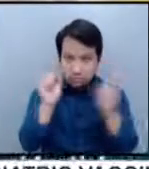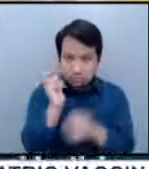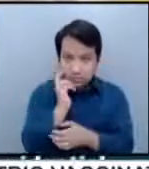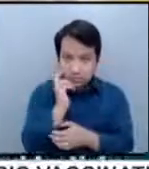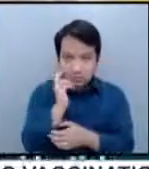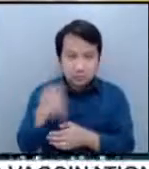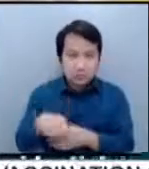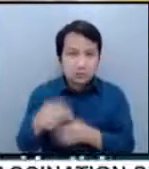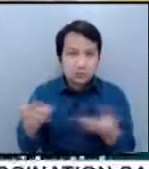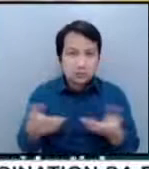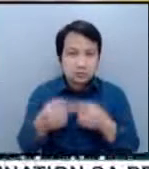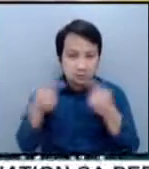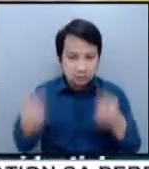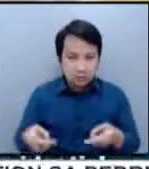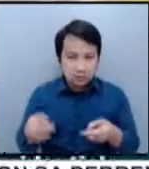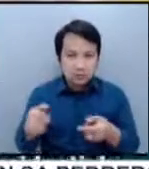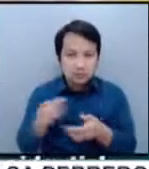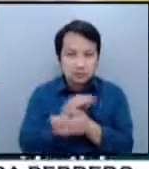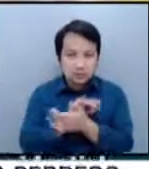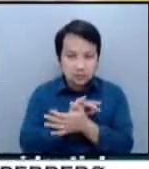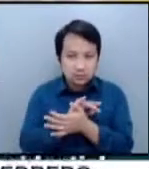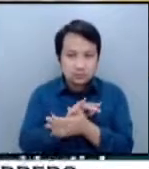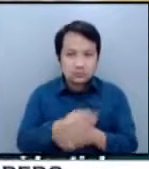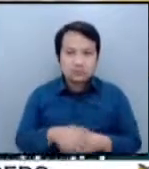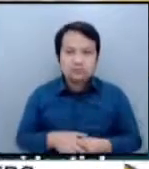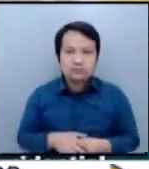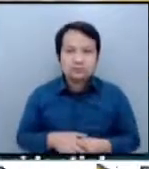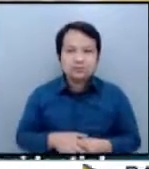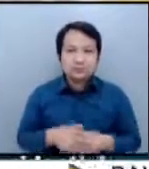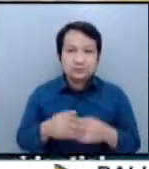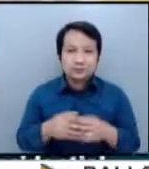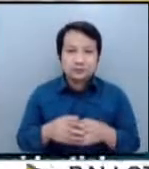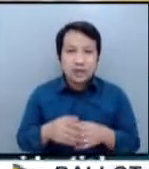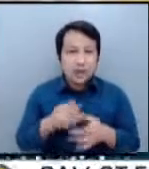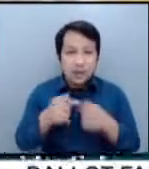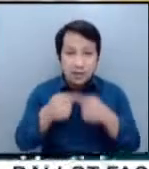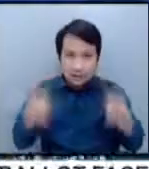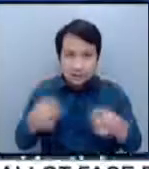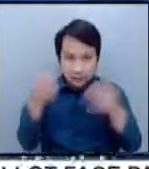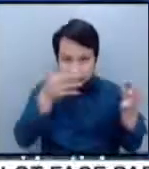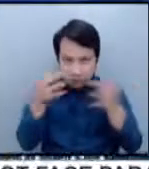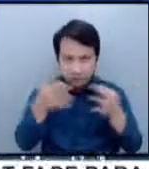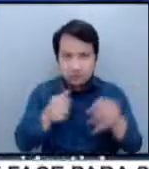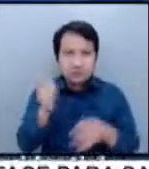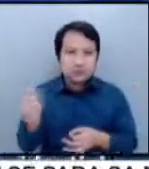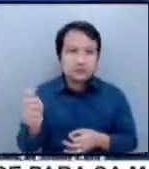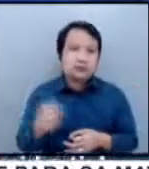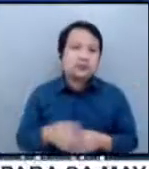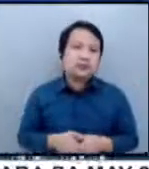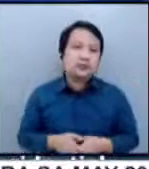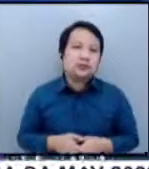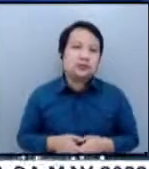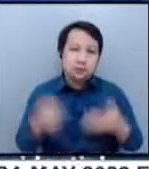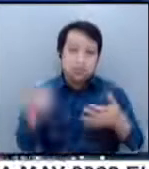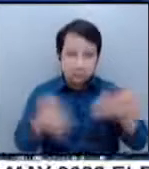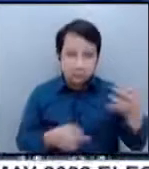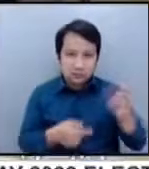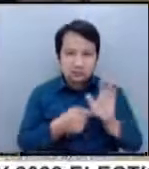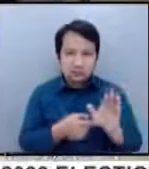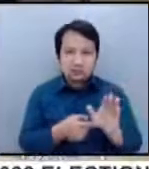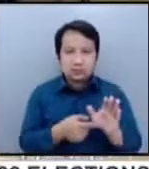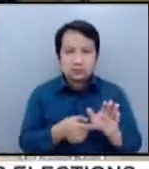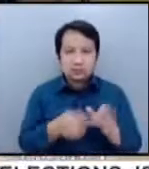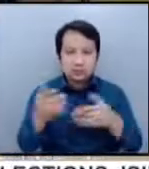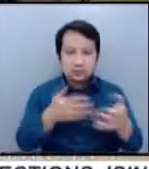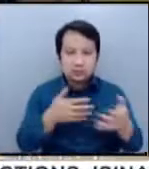sa laban against illegal drugs. And the facts will speak for themselves. Sa gitna ng mga naturang pambabatikos,